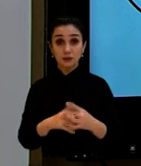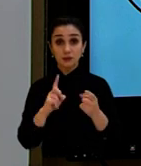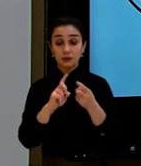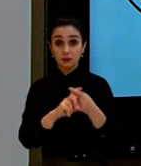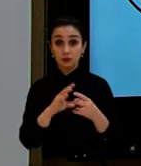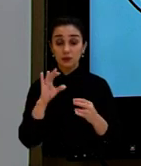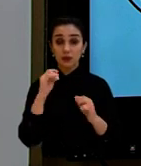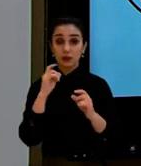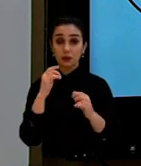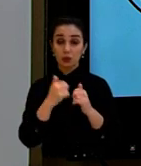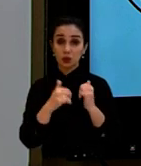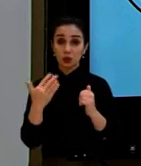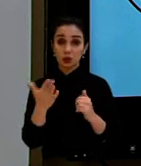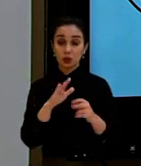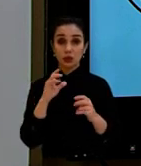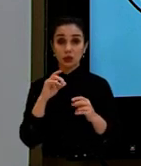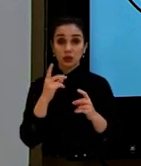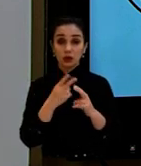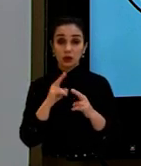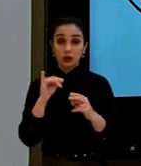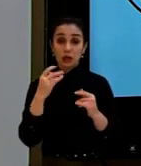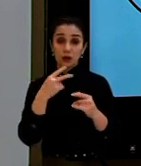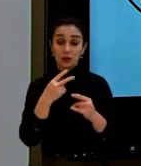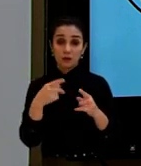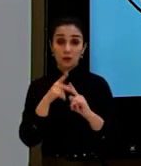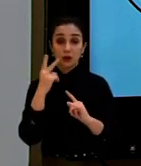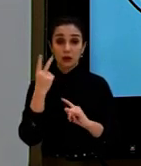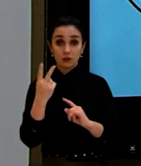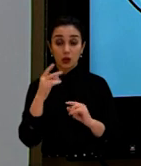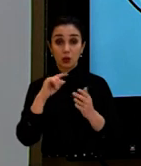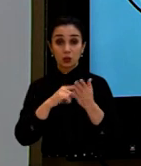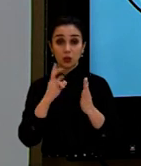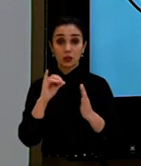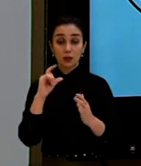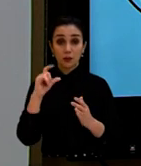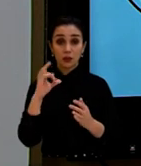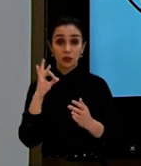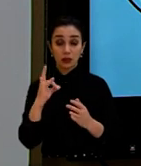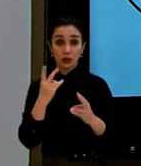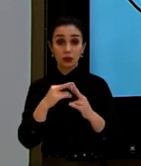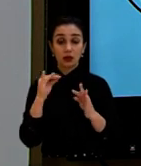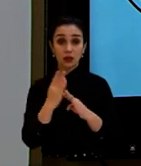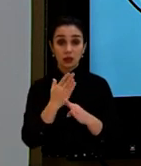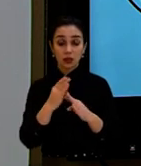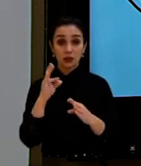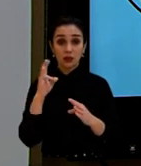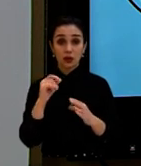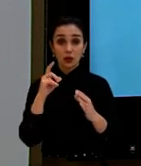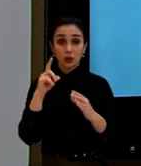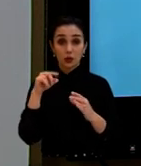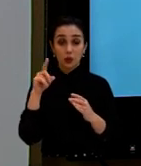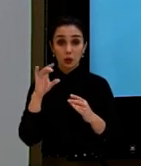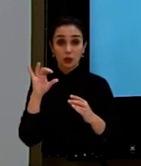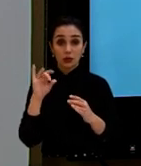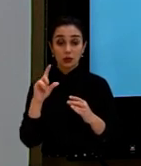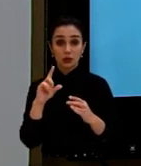Связь между радиусами. Радиус описанной окружности равно 2 умноженное на маленькую R и разделить на корень из